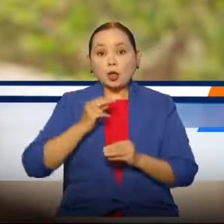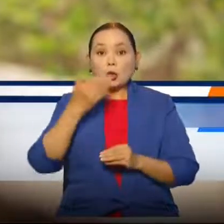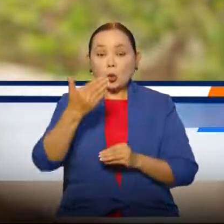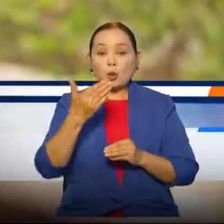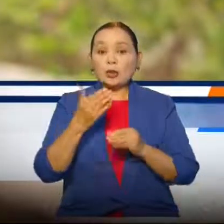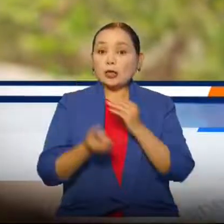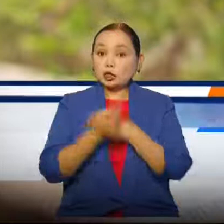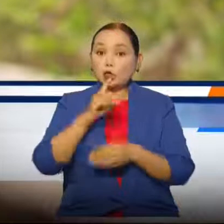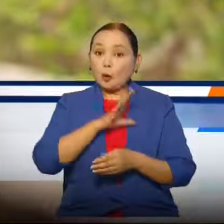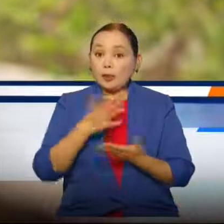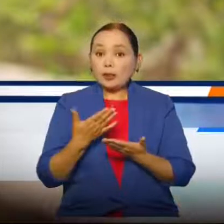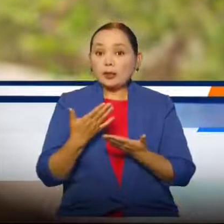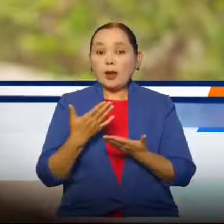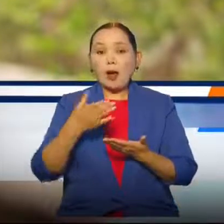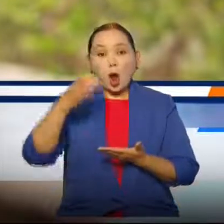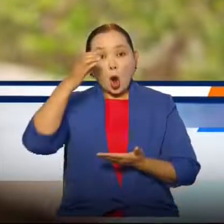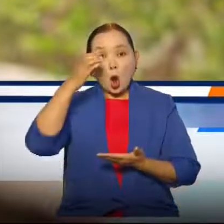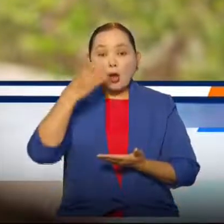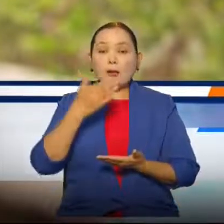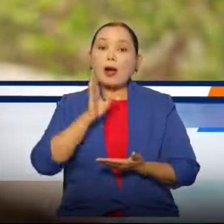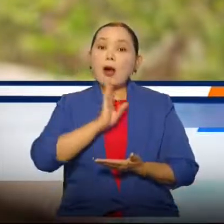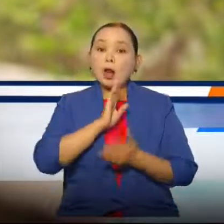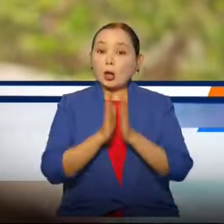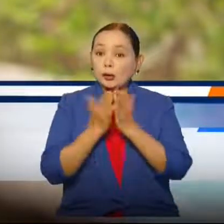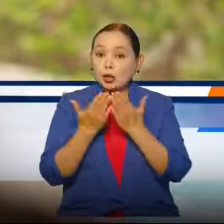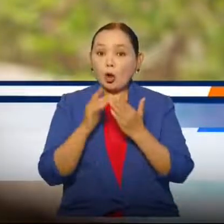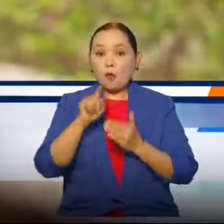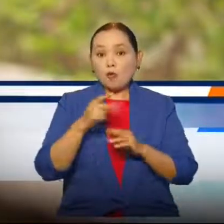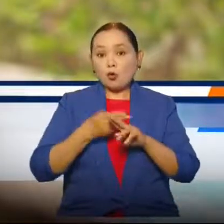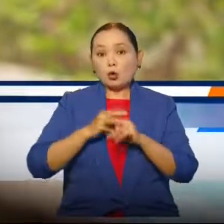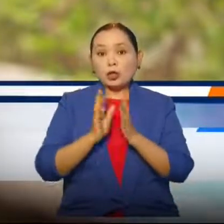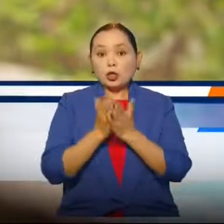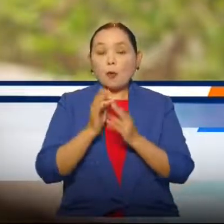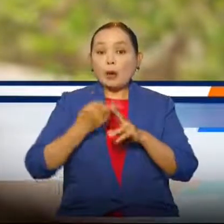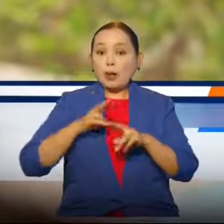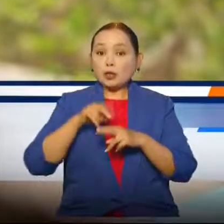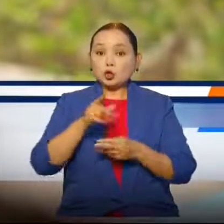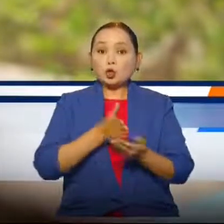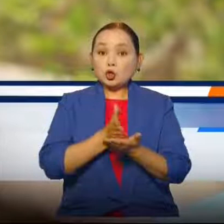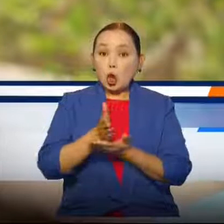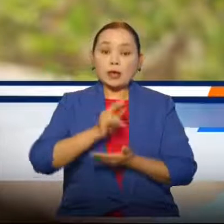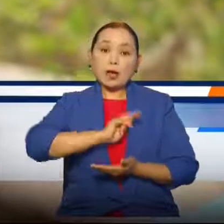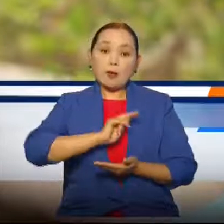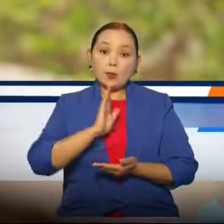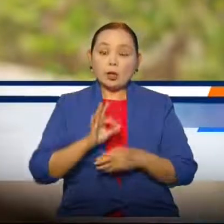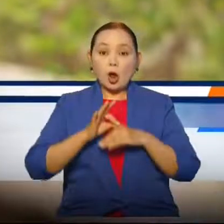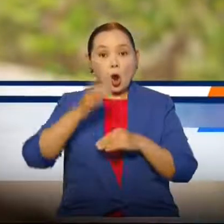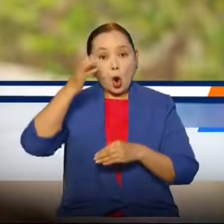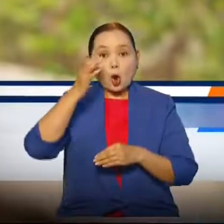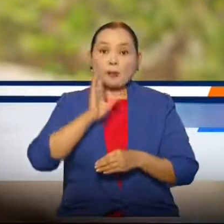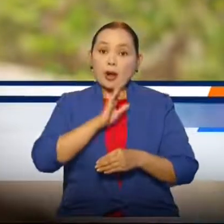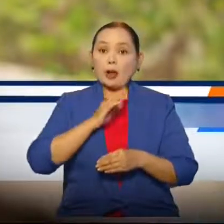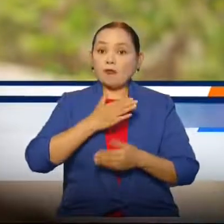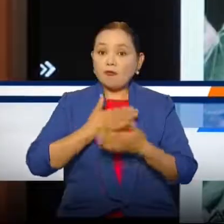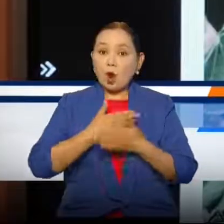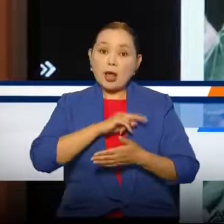chop etilgan aynan mana shu olima ayollar kitobi va bu kitobda mana shu sohada faoliyat yuritayotgan olima ayollarimizni